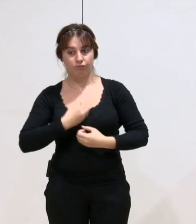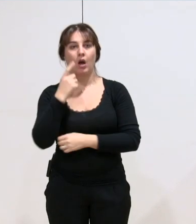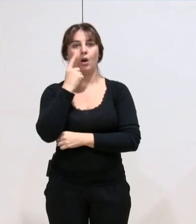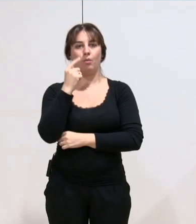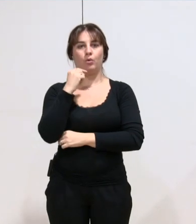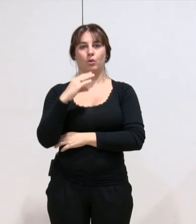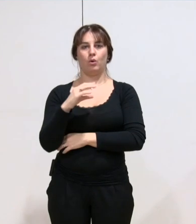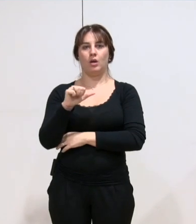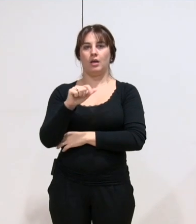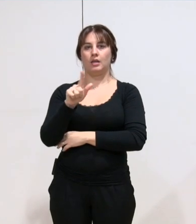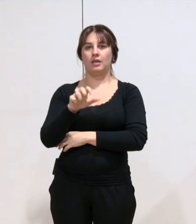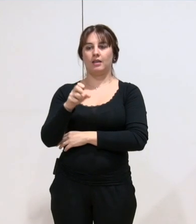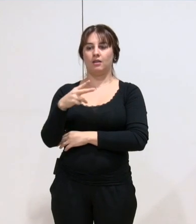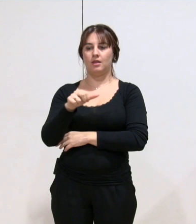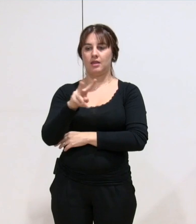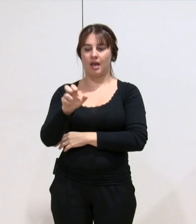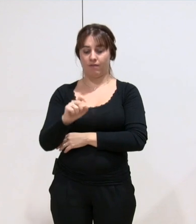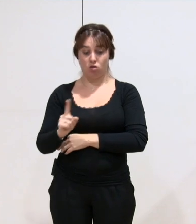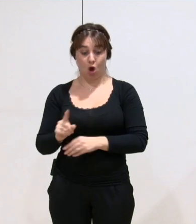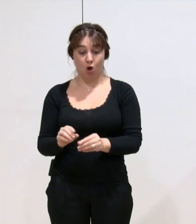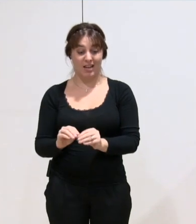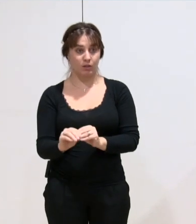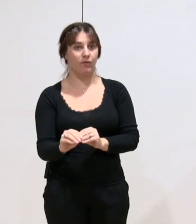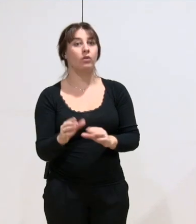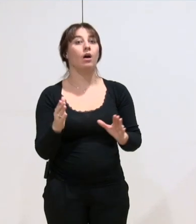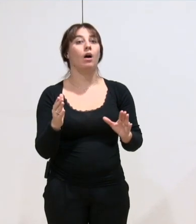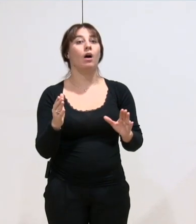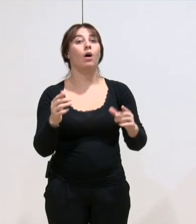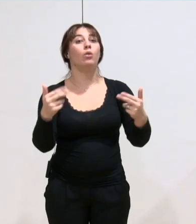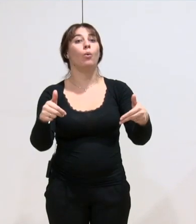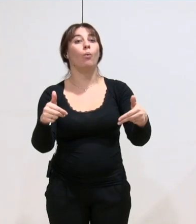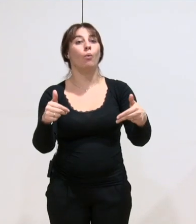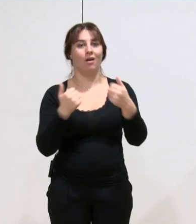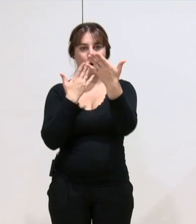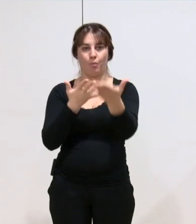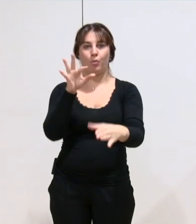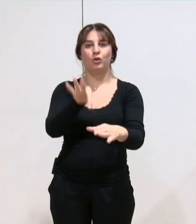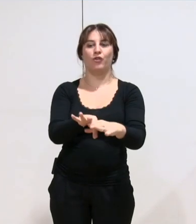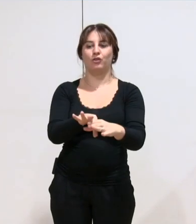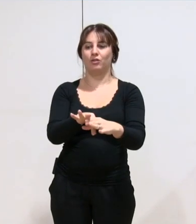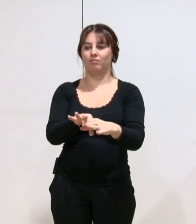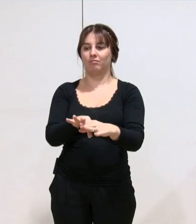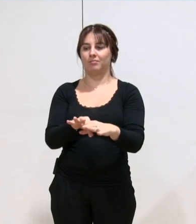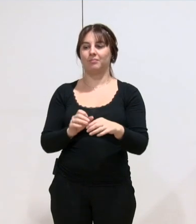Cazenave. Non, tu dis rien. Non. Allez. Eh bien, je la mets aux voix, comme ça.